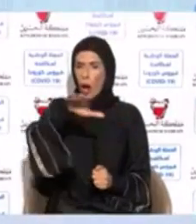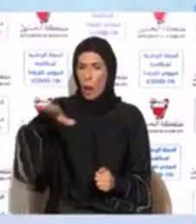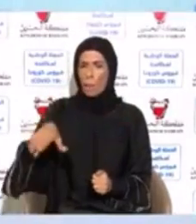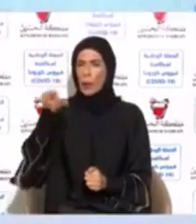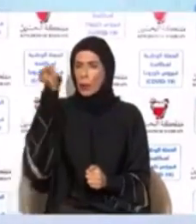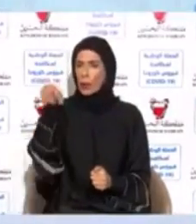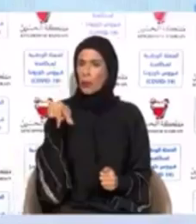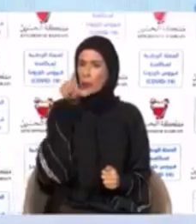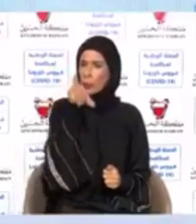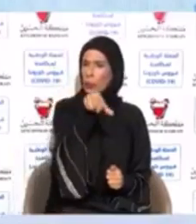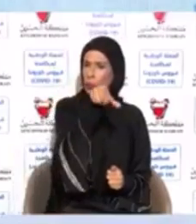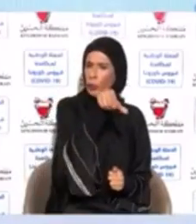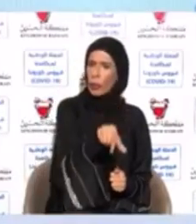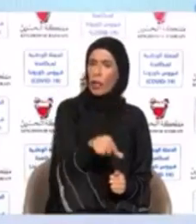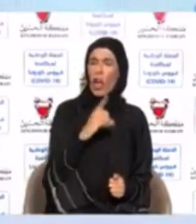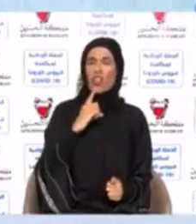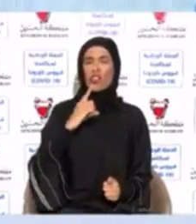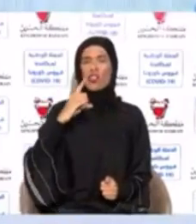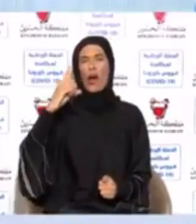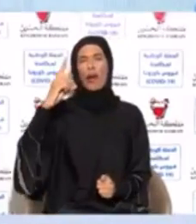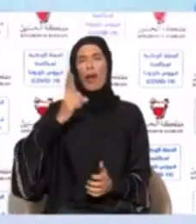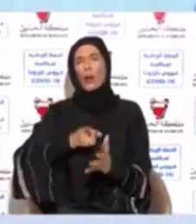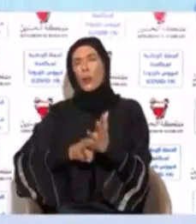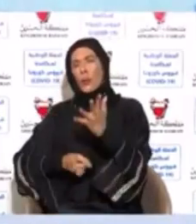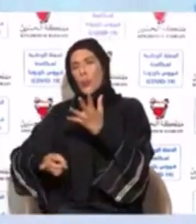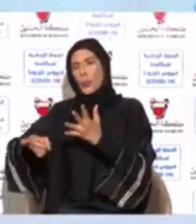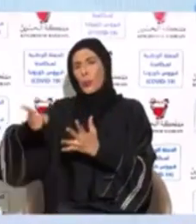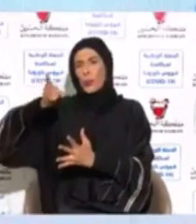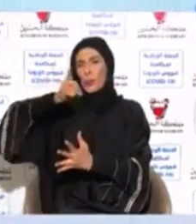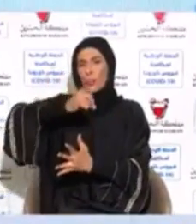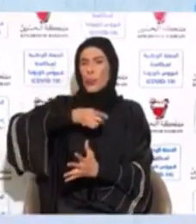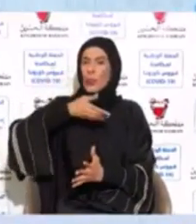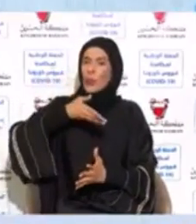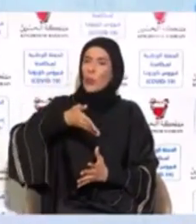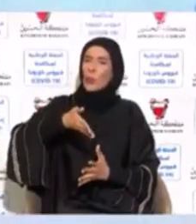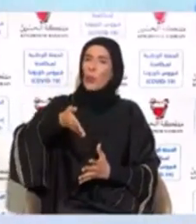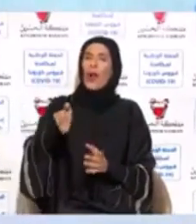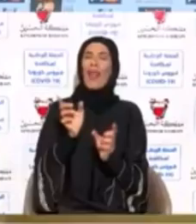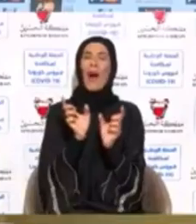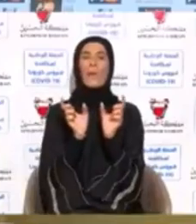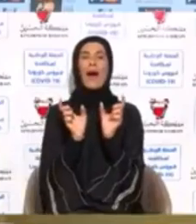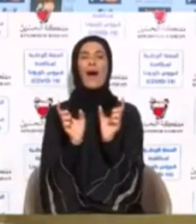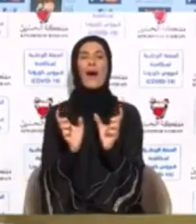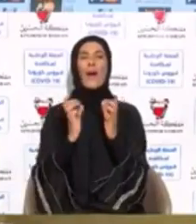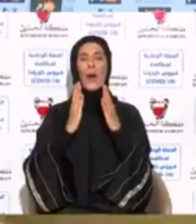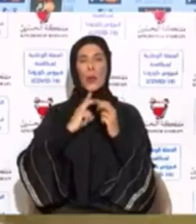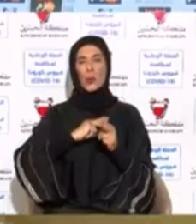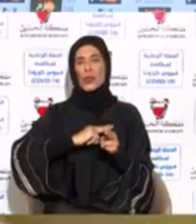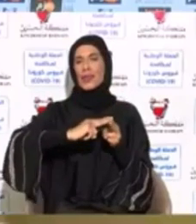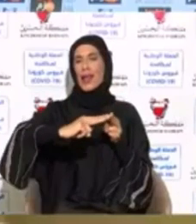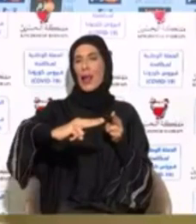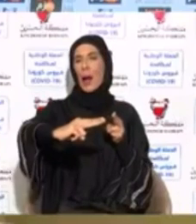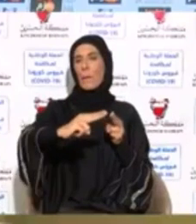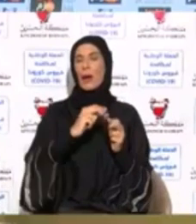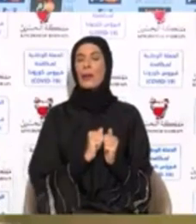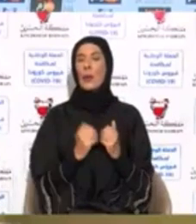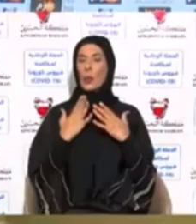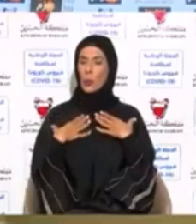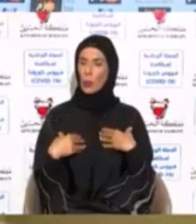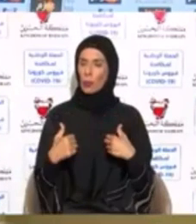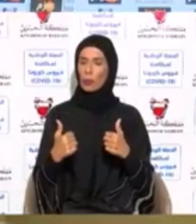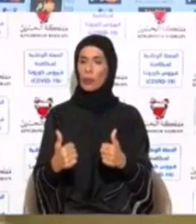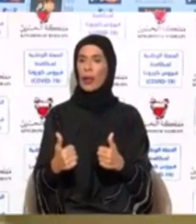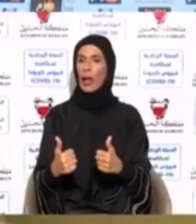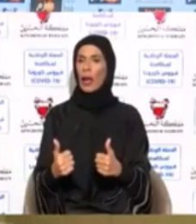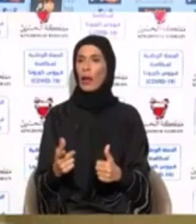أفرادها، علشان إن شاء الله نعبر جميعا بالسفينة إلى بر الأمان والسلام. واحد الجهود اللي قام